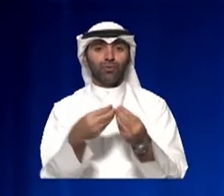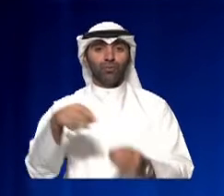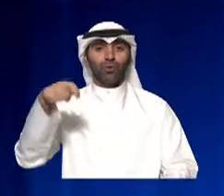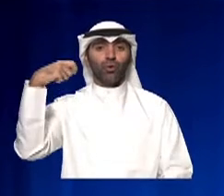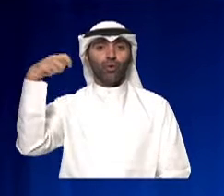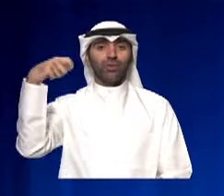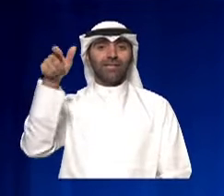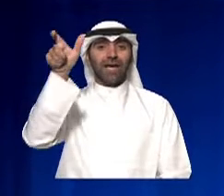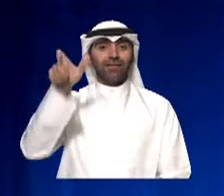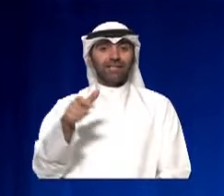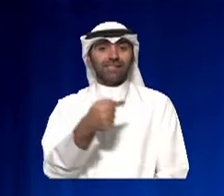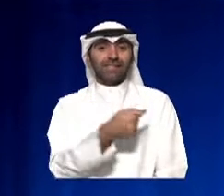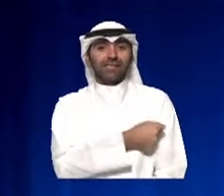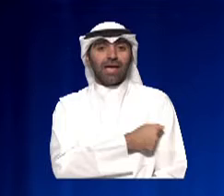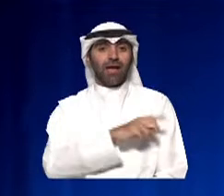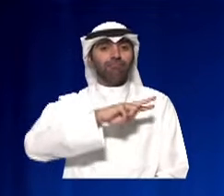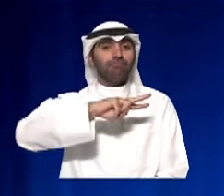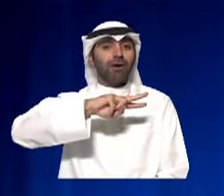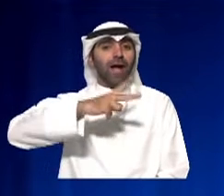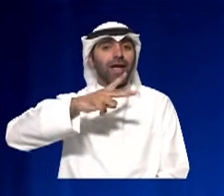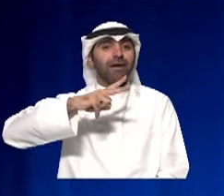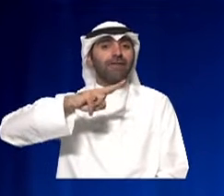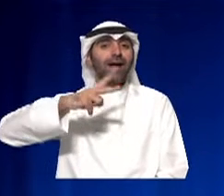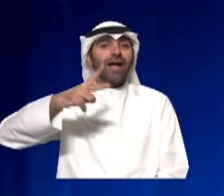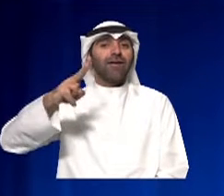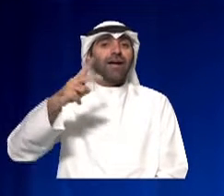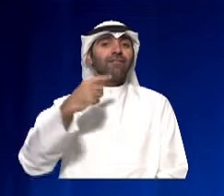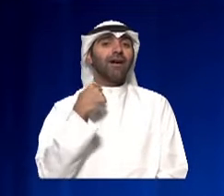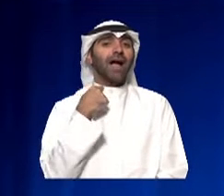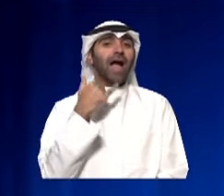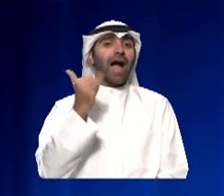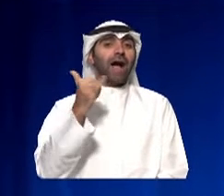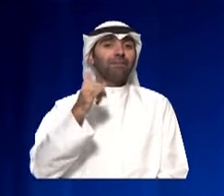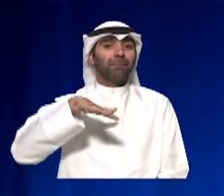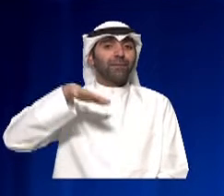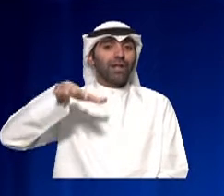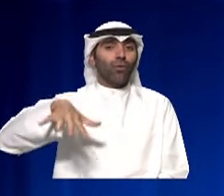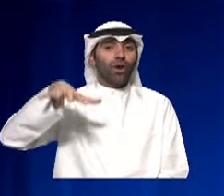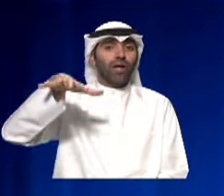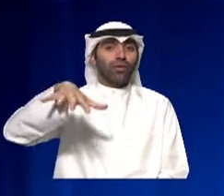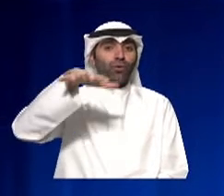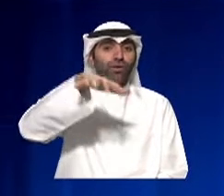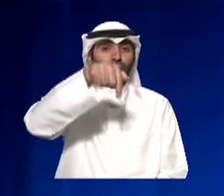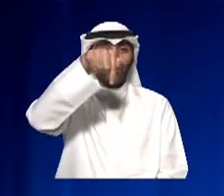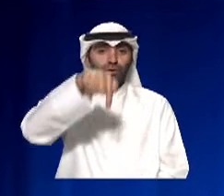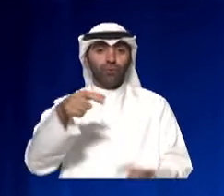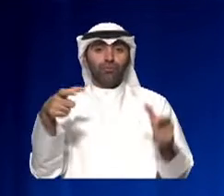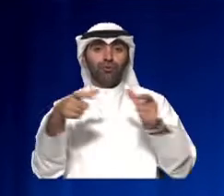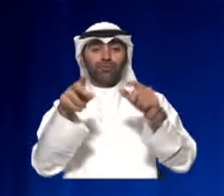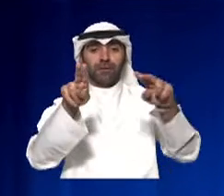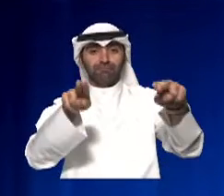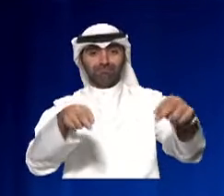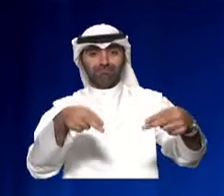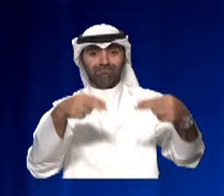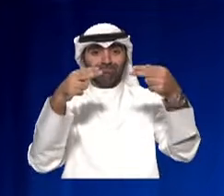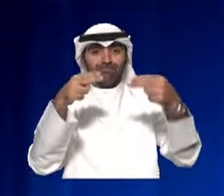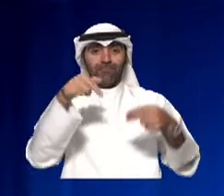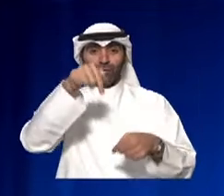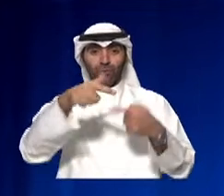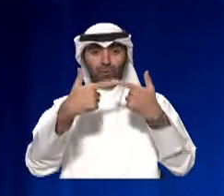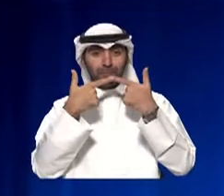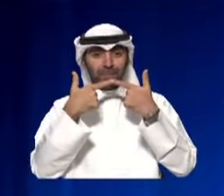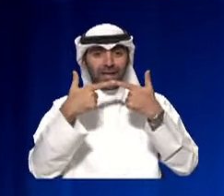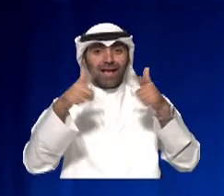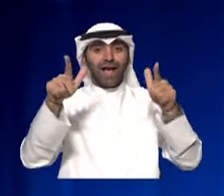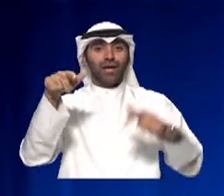55 والذي عقد اليوم بالتواصل المرئي. وقال وزير الصحة بأن وزراء الصحة العرب قد ناقشوا العديد من الموضوعات